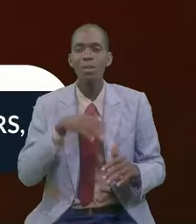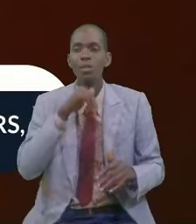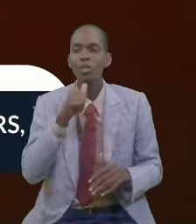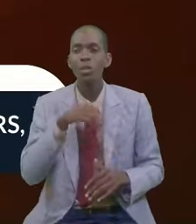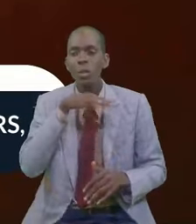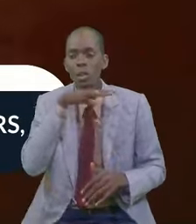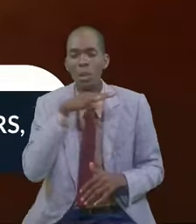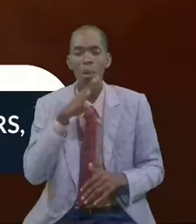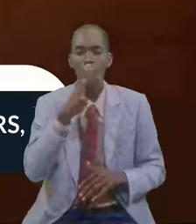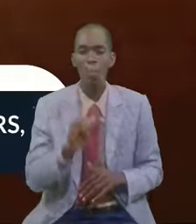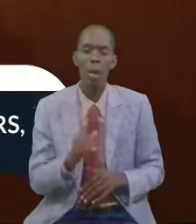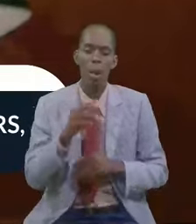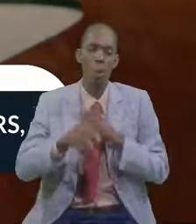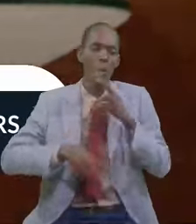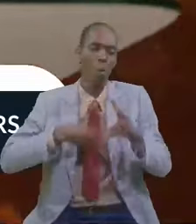irrépréhensibles,